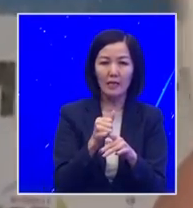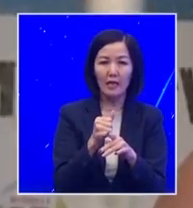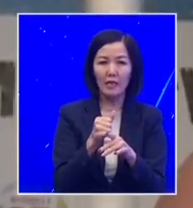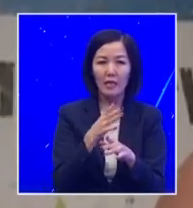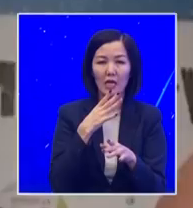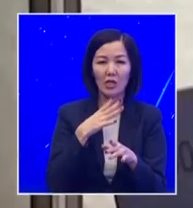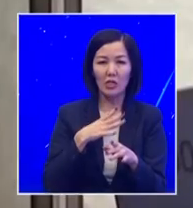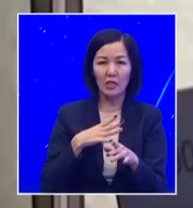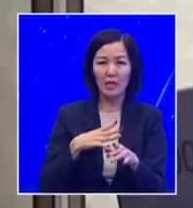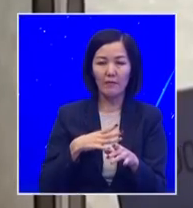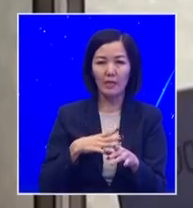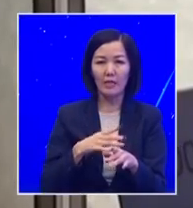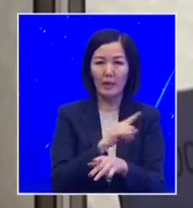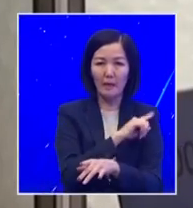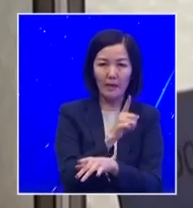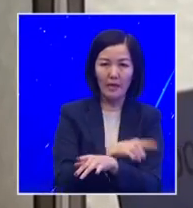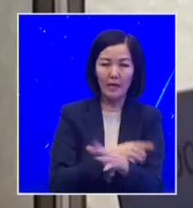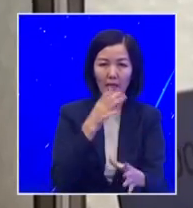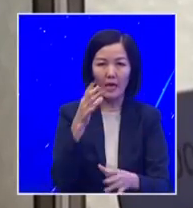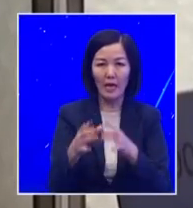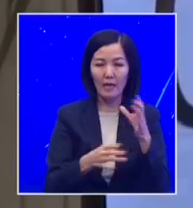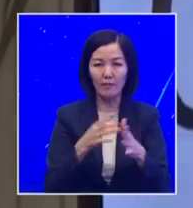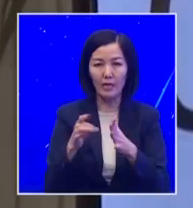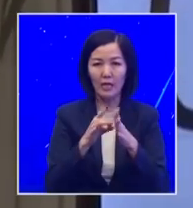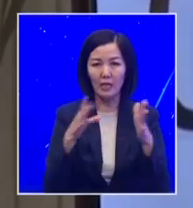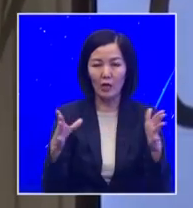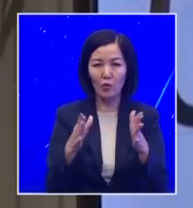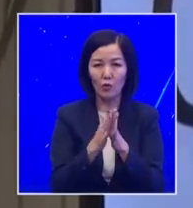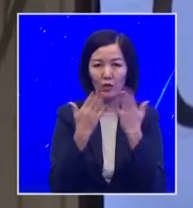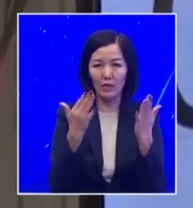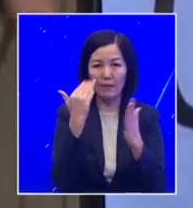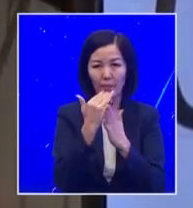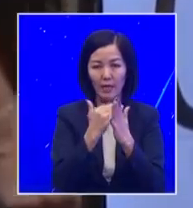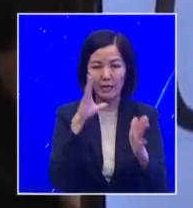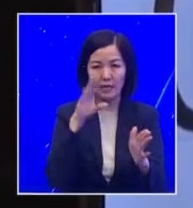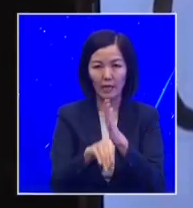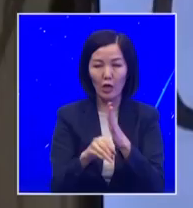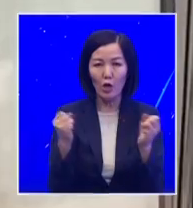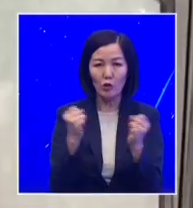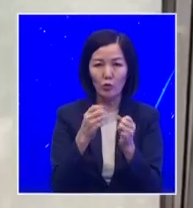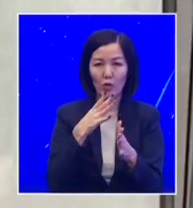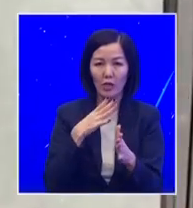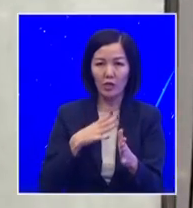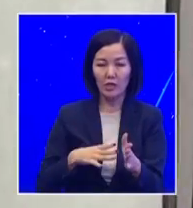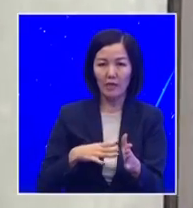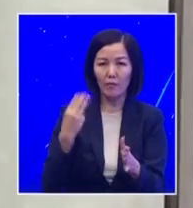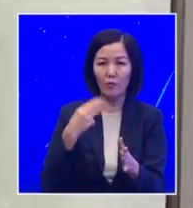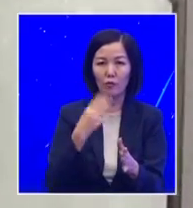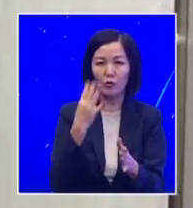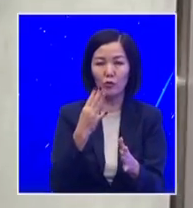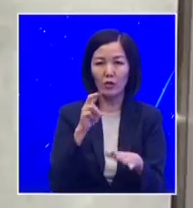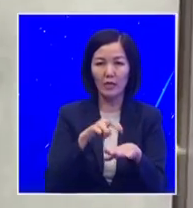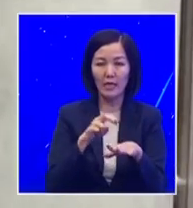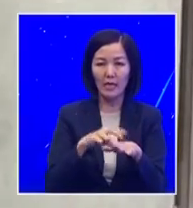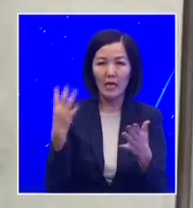Шыдамдылық арқасында шымыр азамат әлемдік Гиннес рекордтар кітабына енді. Осыншама уақыт бойы суыққа шыдас берген 34 жастағы дәрігер бұл